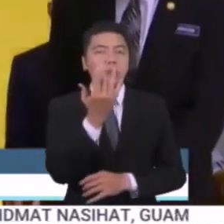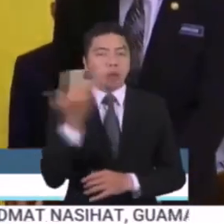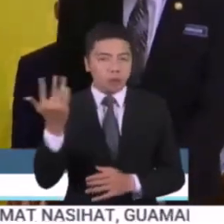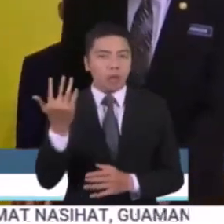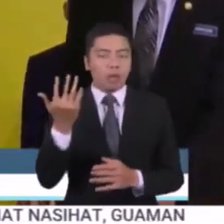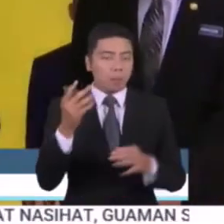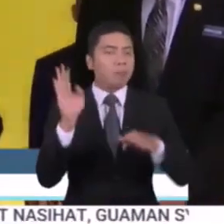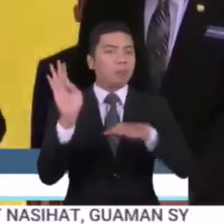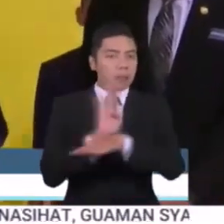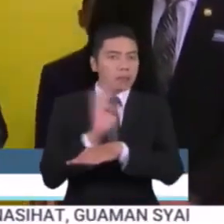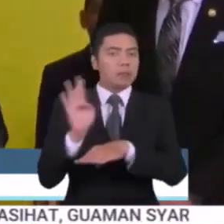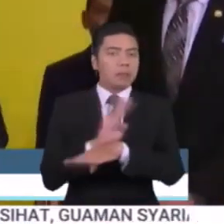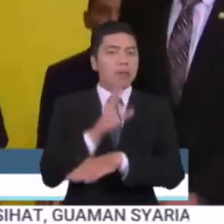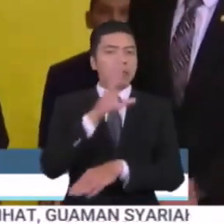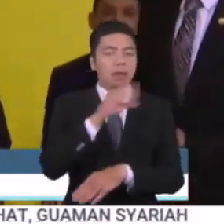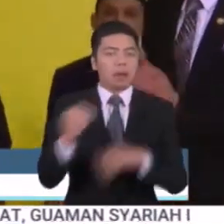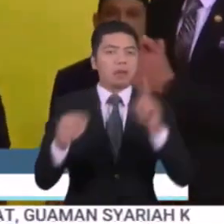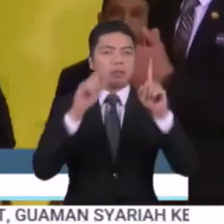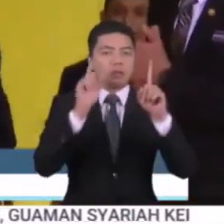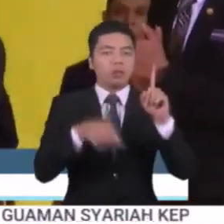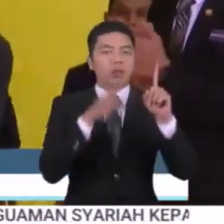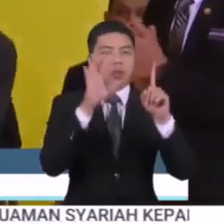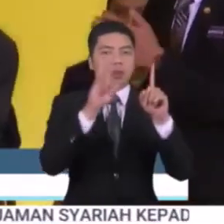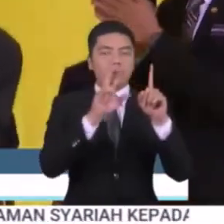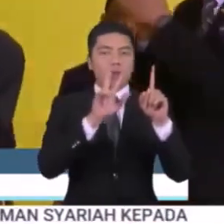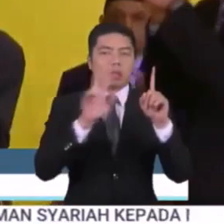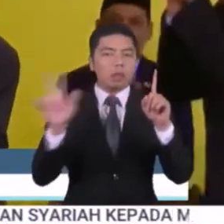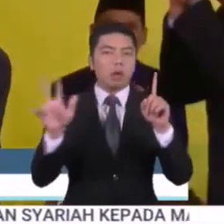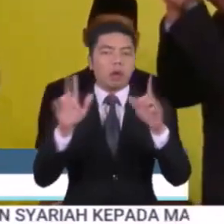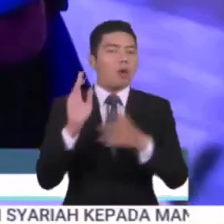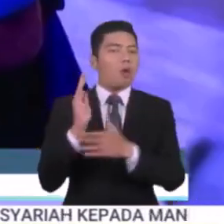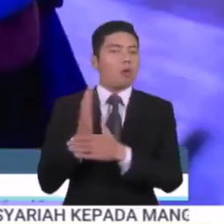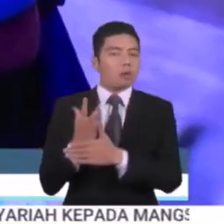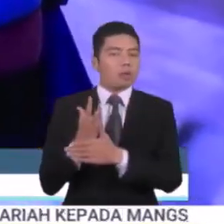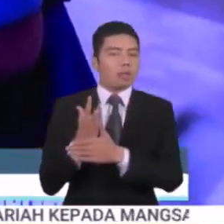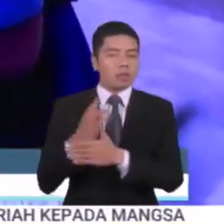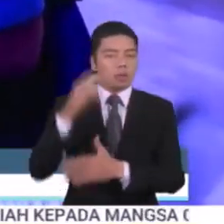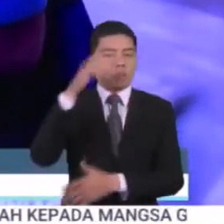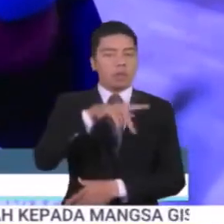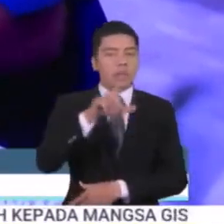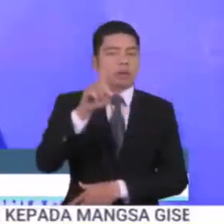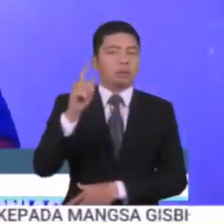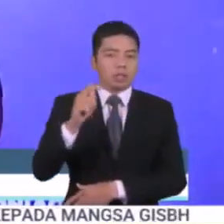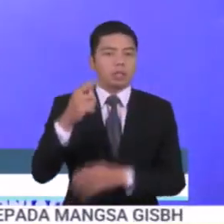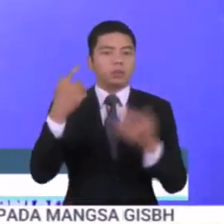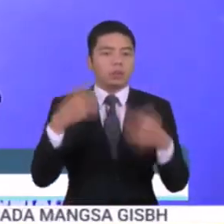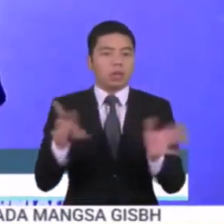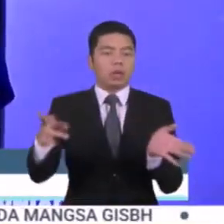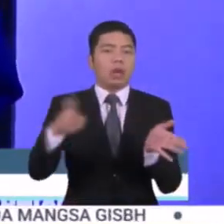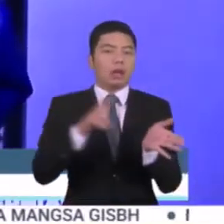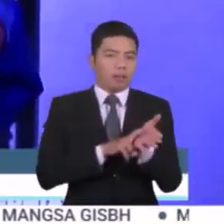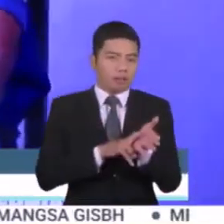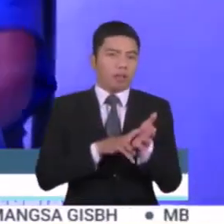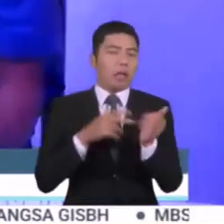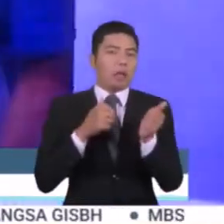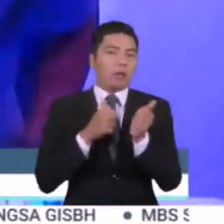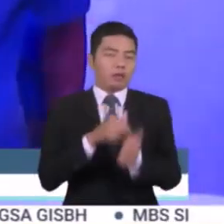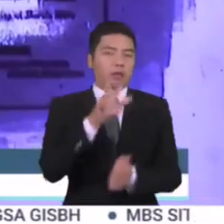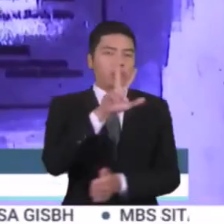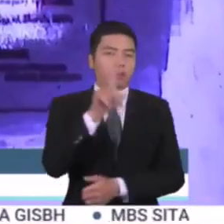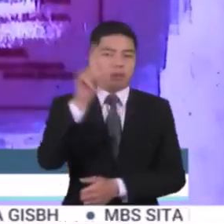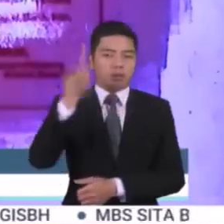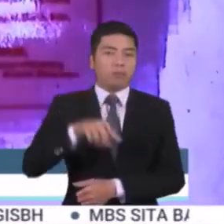795,350 perniagaan serta 1,073 perkongsian liabiliti terhad PLT telah didaftarkan setakat